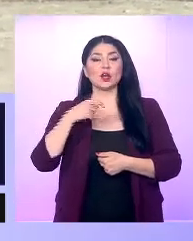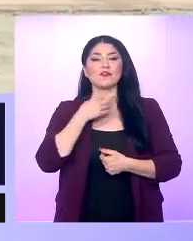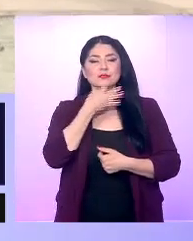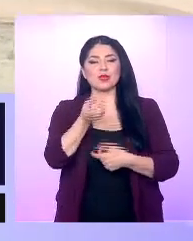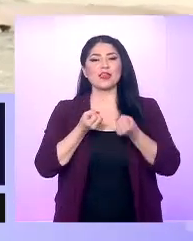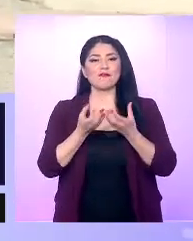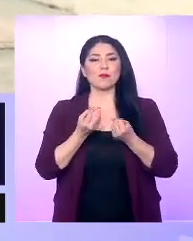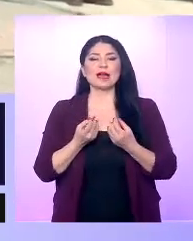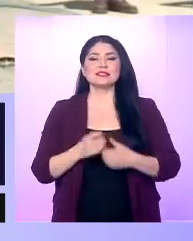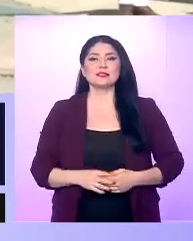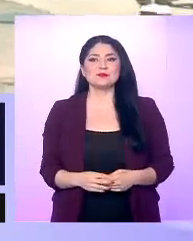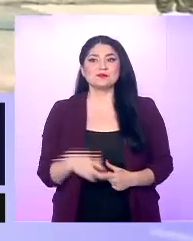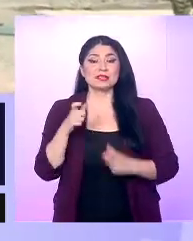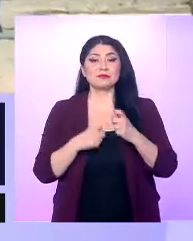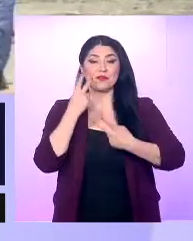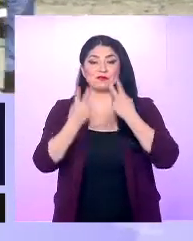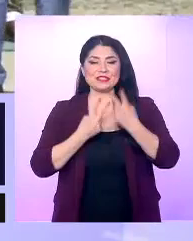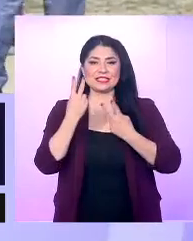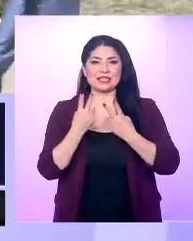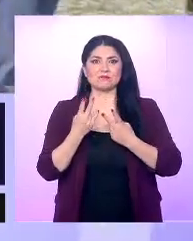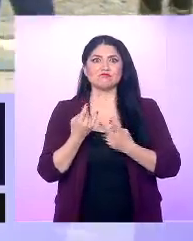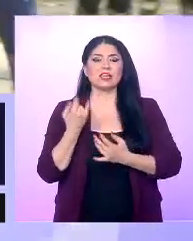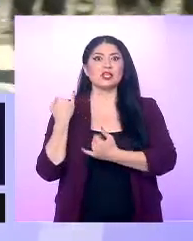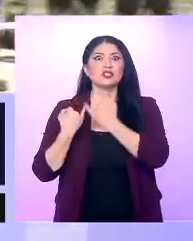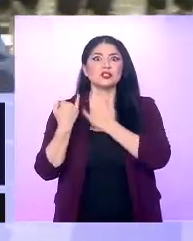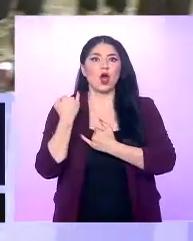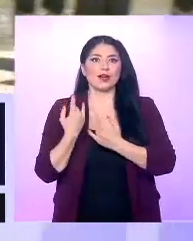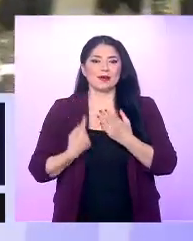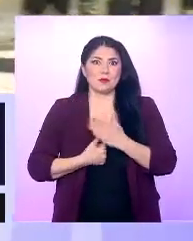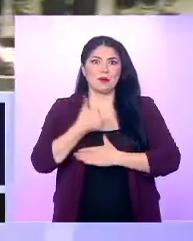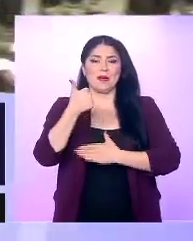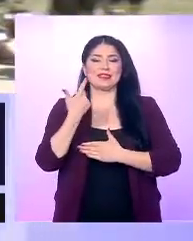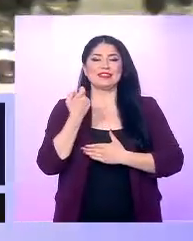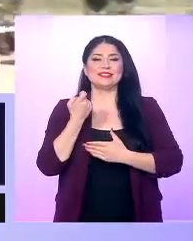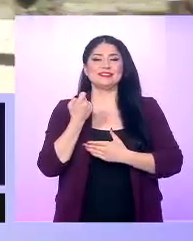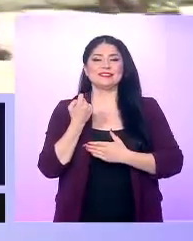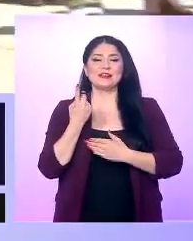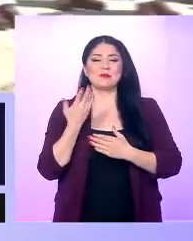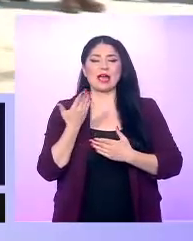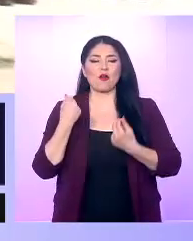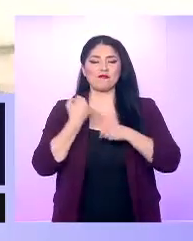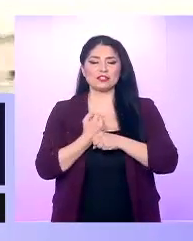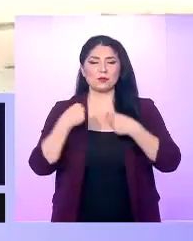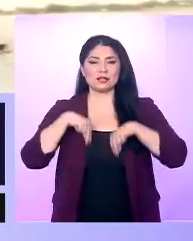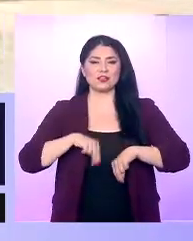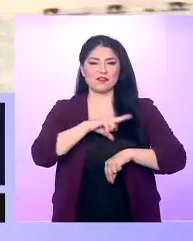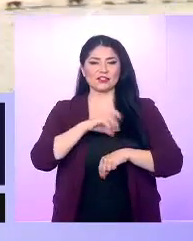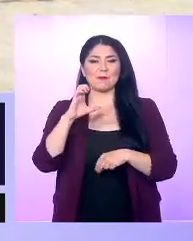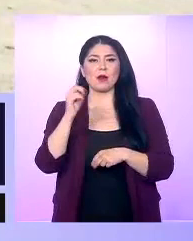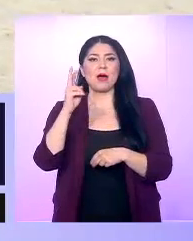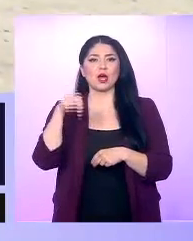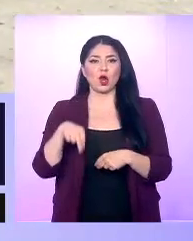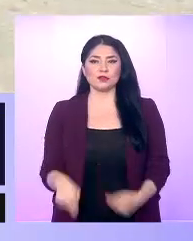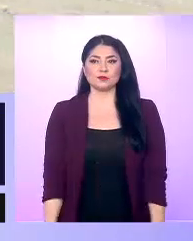ține la curent cu detalii despre vizita istorică din județul Constanța pe care o efectuează președintele Franței, Emmanuel